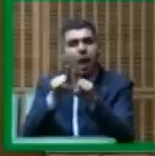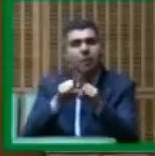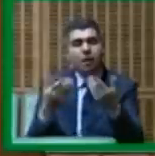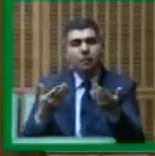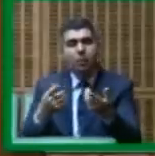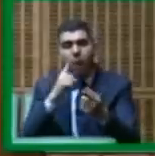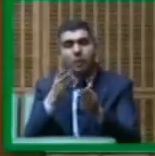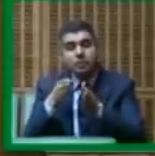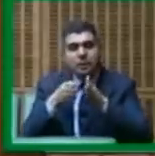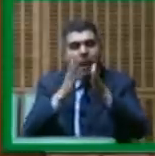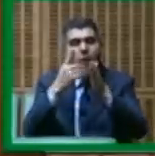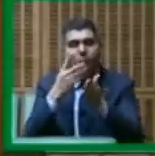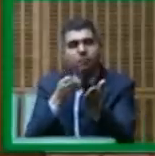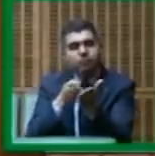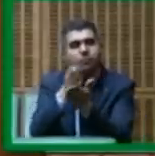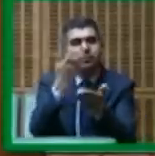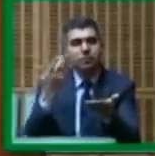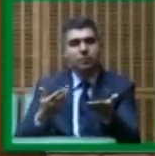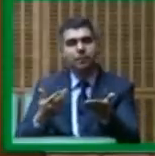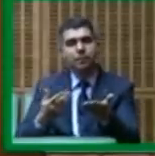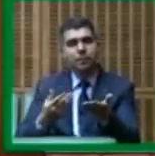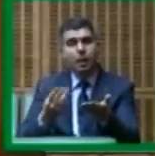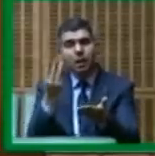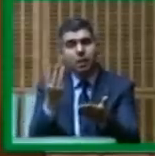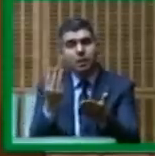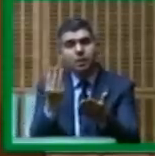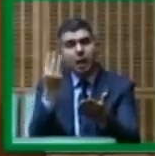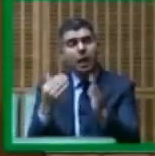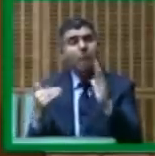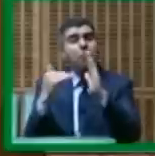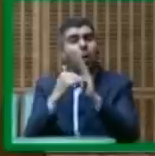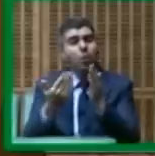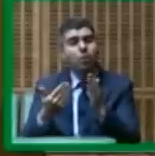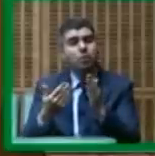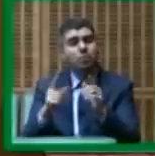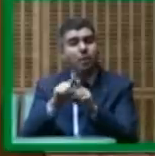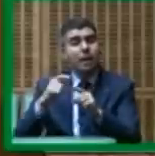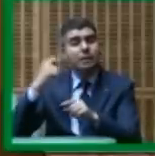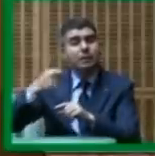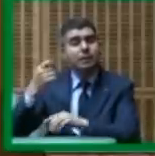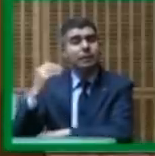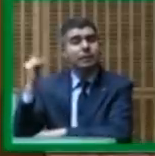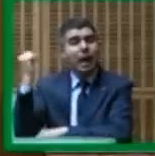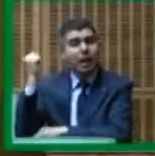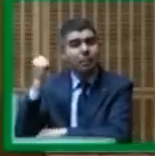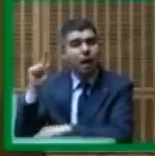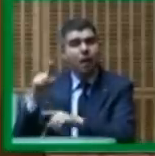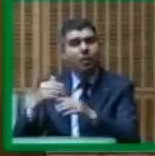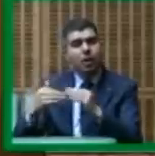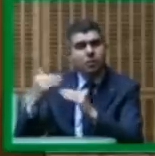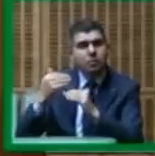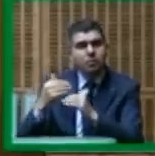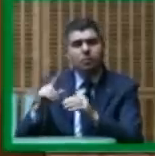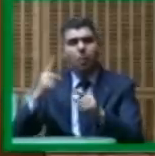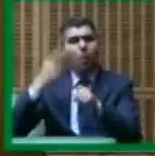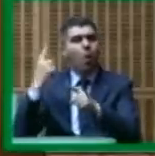لنا واحد الطريق وحده نمشيو فيها. فوق 30,000 درهم تقلب عليا العالم علاش تقيس مالي 30,000 درهم طب هذيك الطبقه الوسطى ما نعرف شنو وقولوا